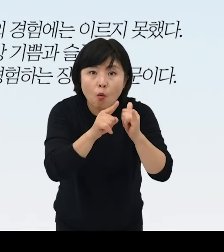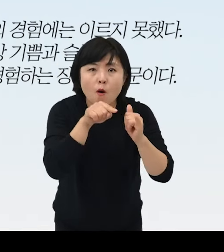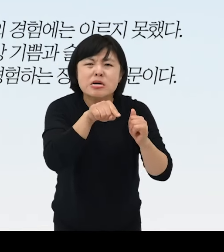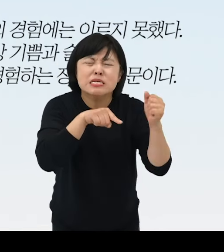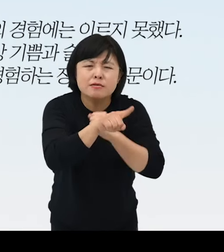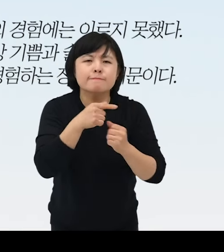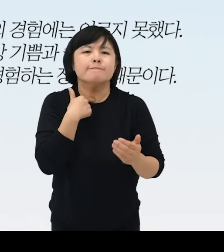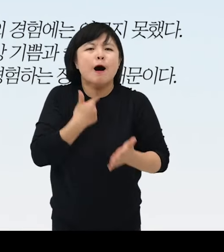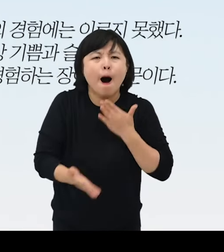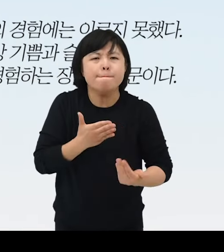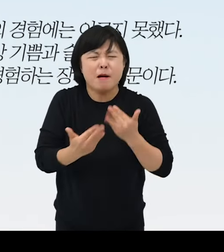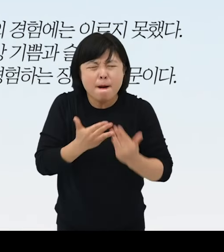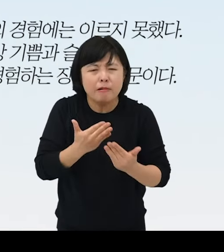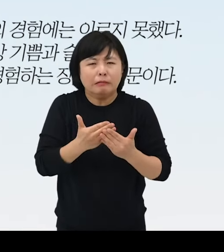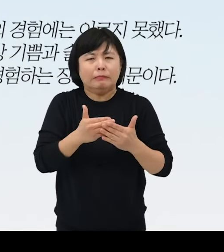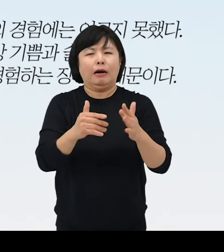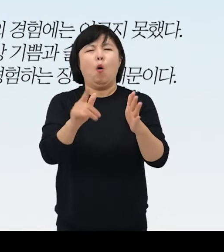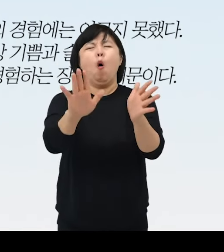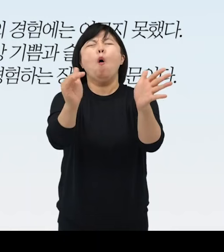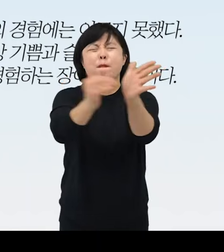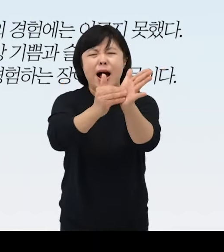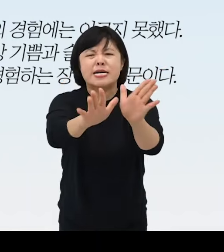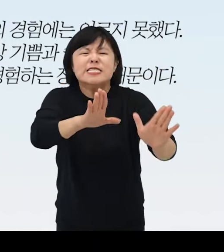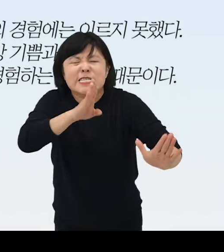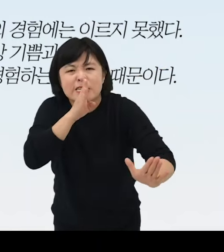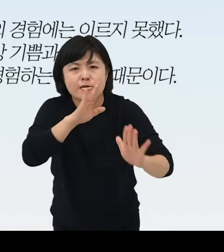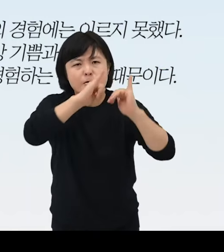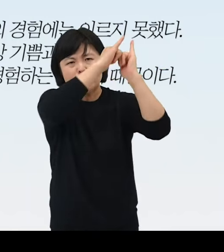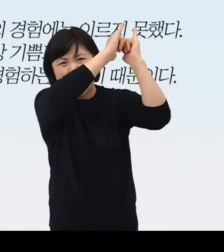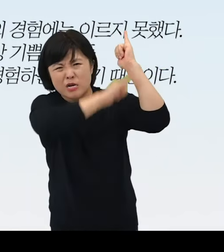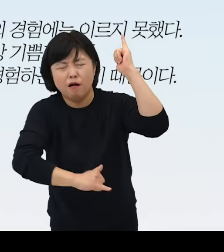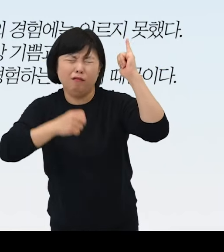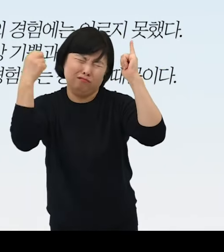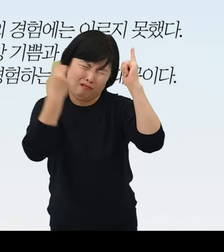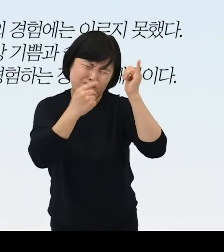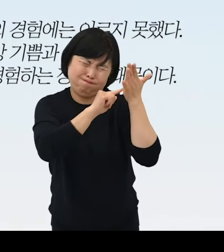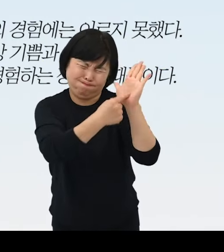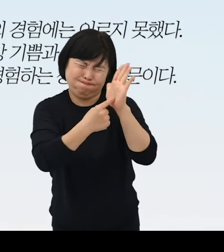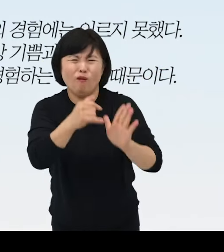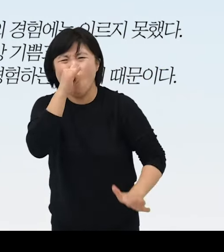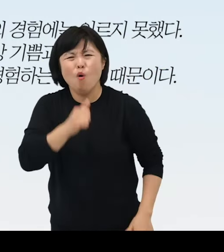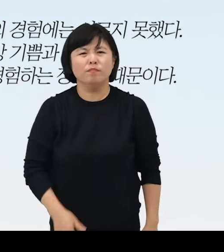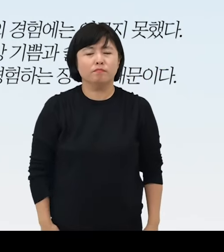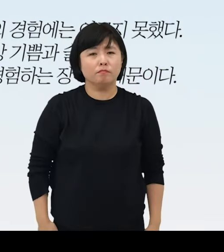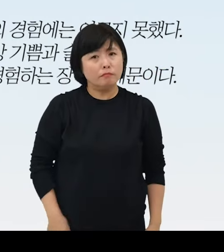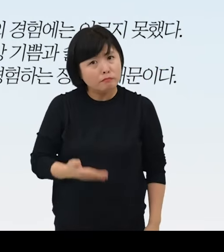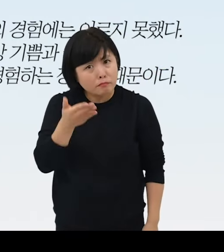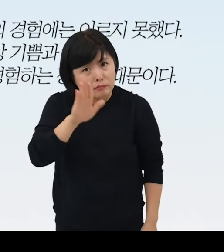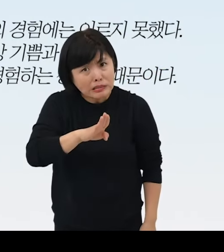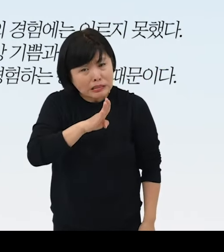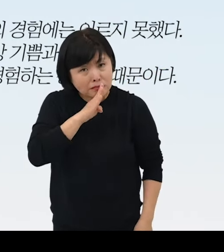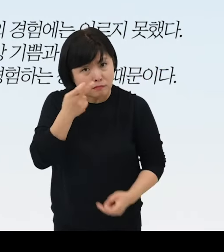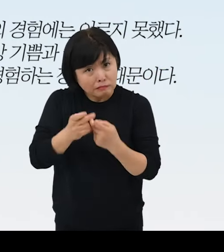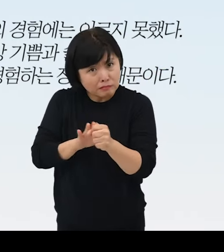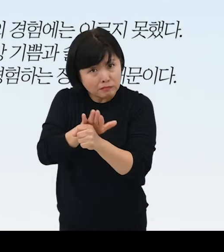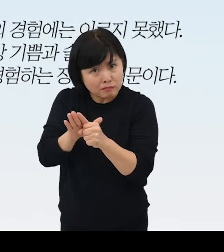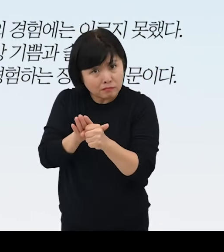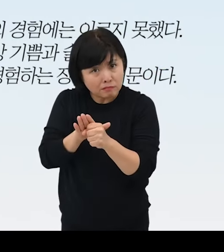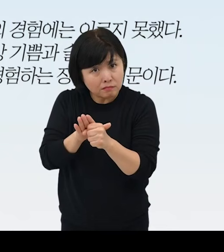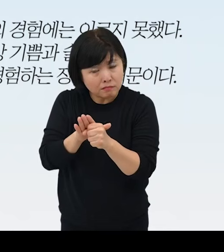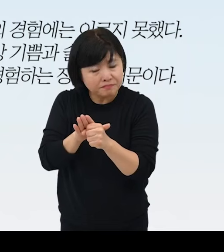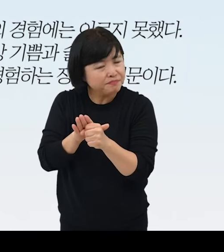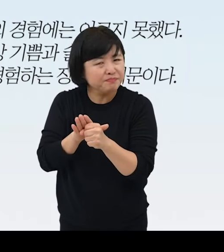즉 임무니타스의 경험에만 그칠 수 있고 또 실제로 역사적으로도 자주 그래왔다. 그러나